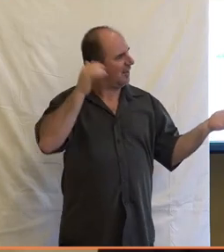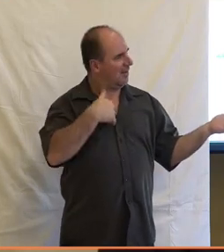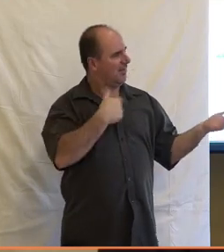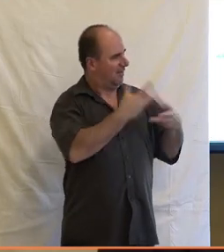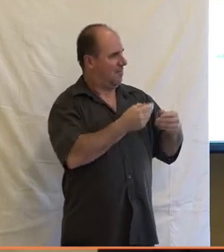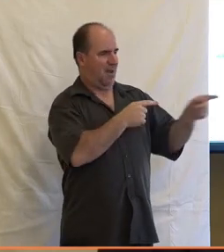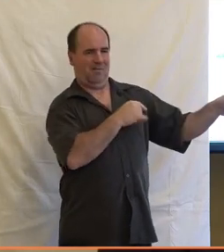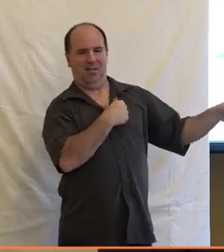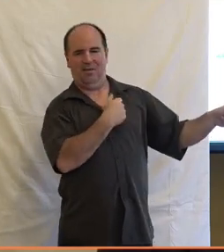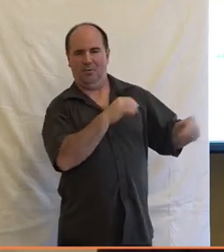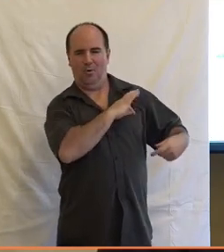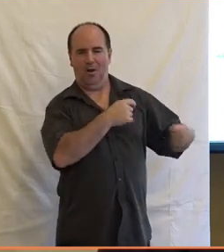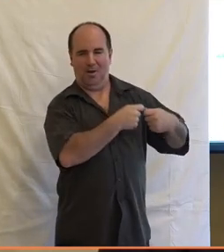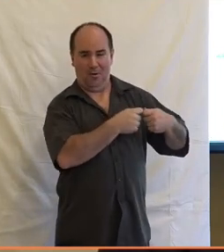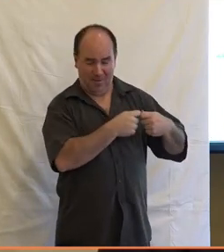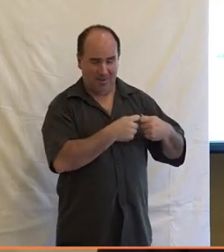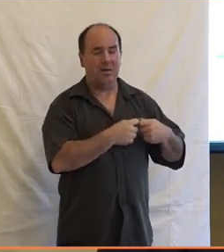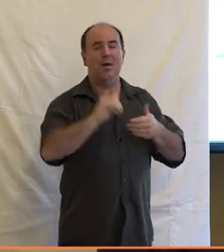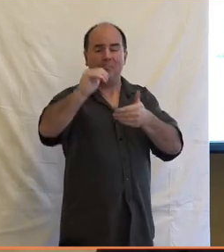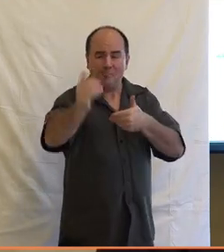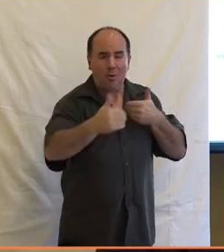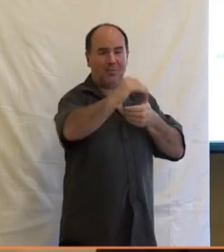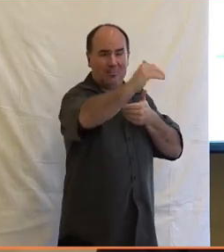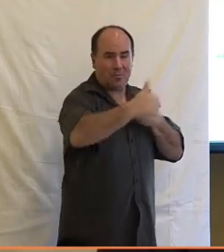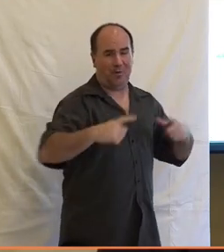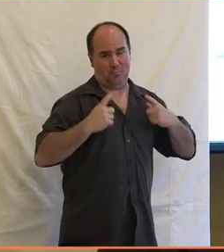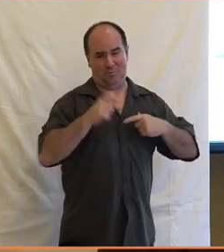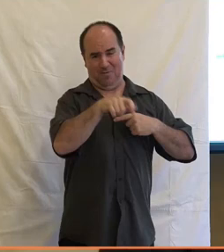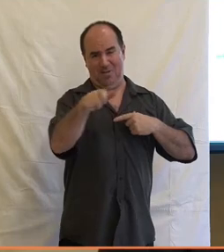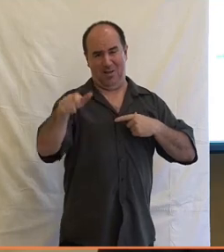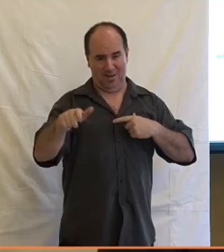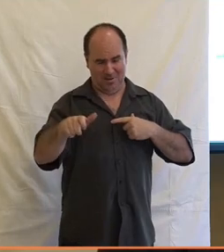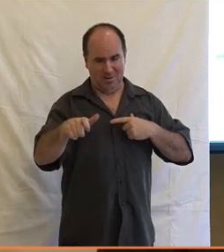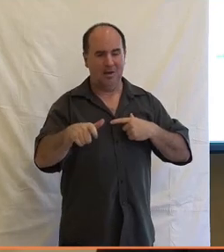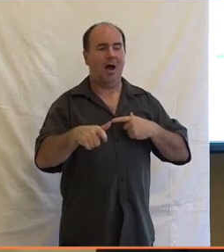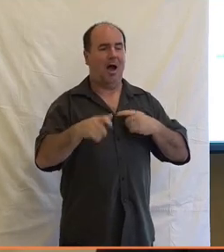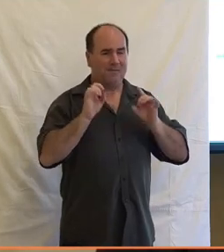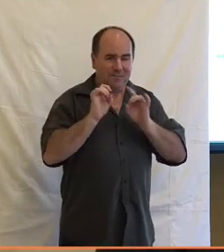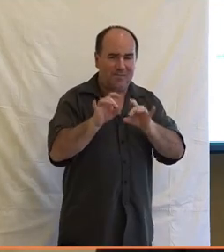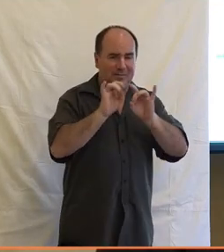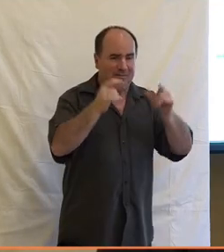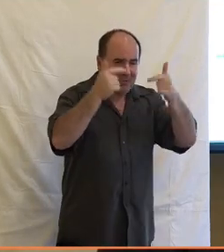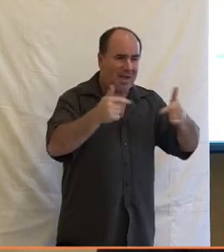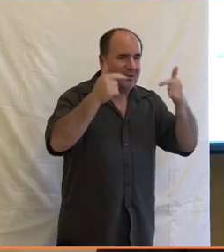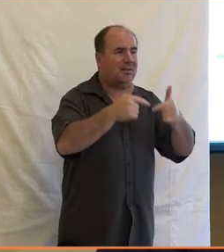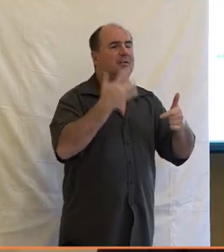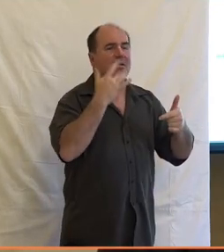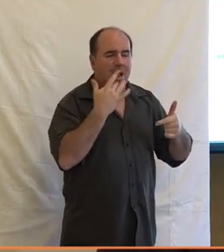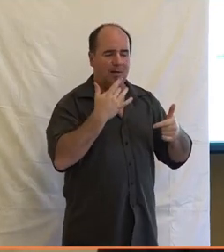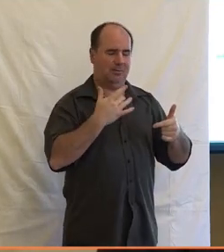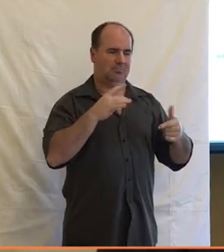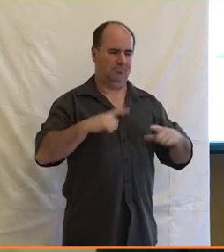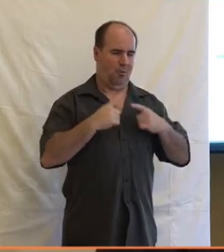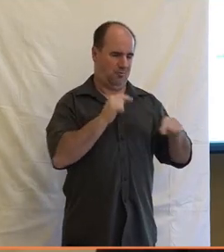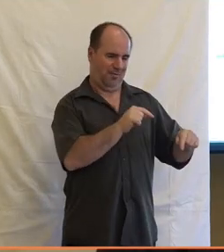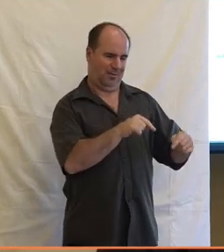prostě neděje a pojďme se spíš opravdu, jak správně říkáš, bavit o tom, jak to dostat jako k těm lidem. A tady si myslím, že by třeba opravdu mohla